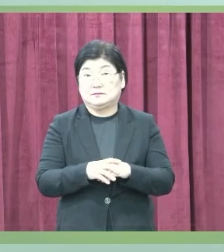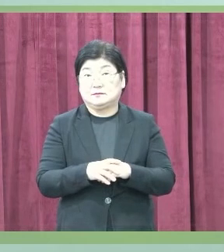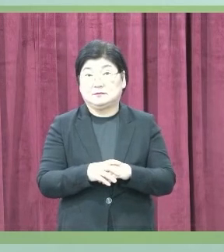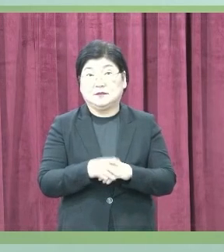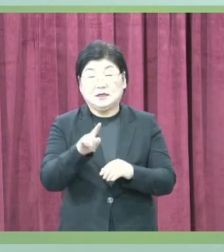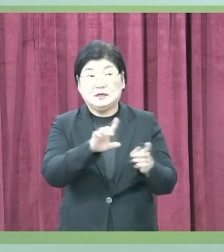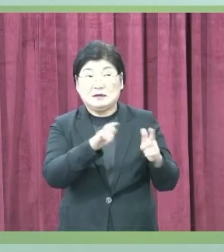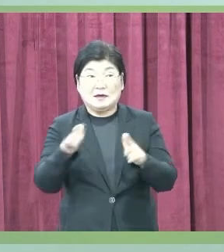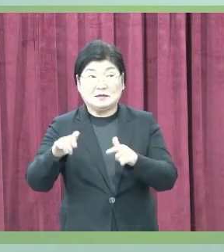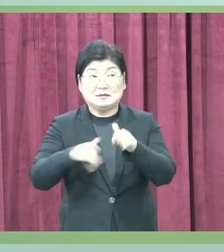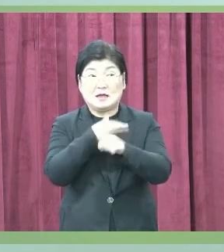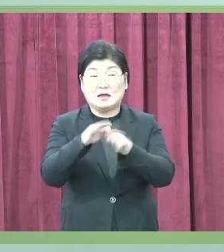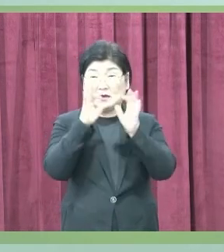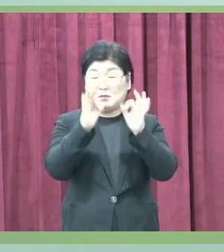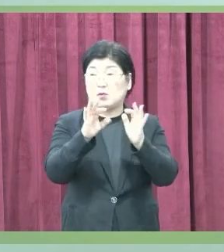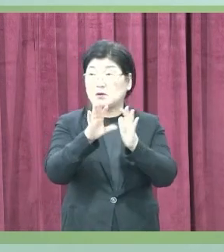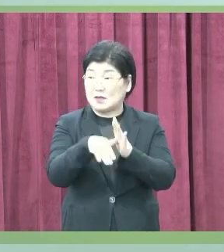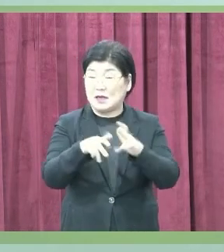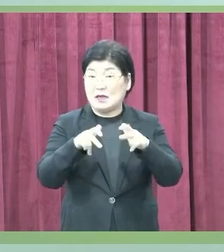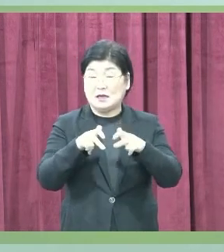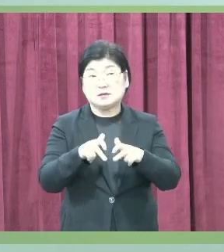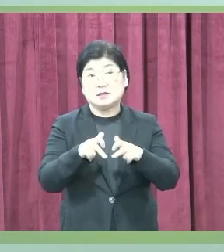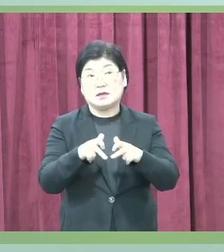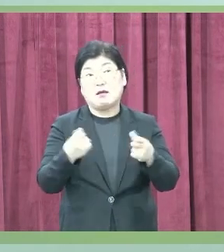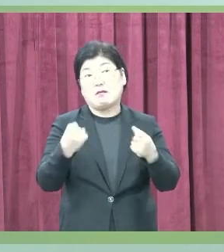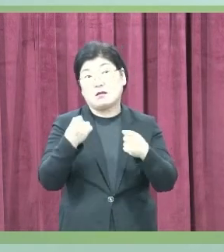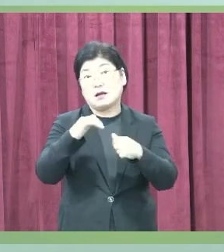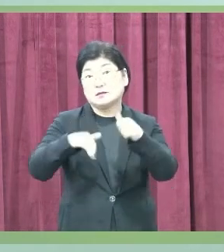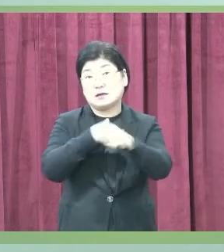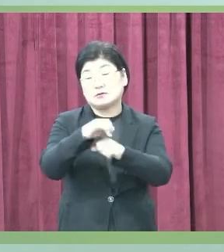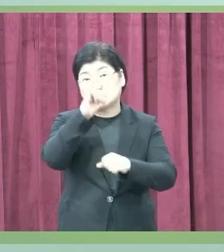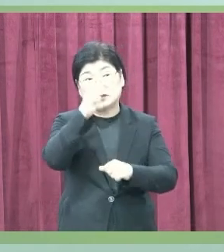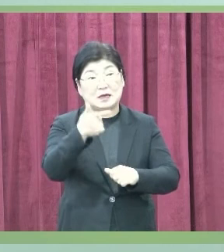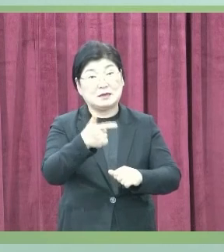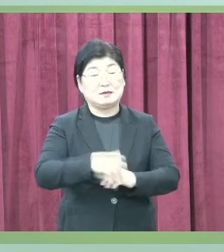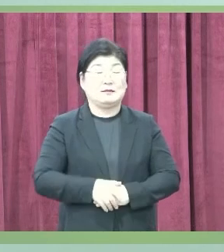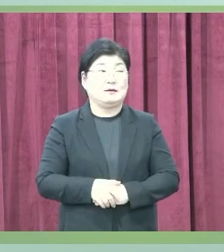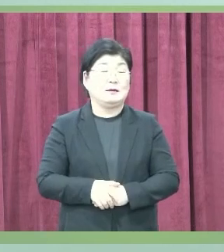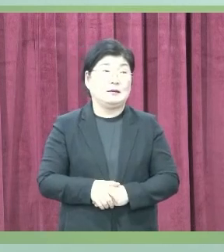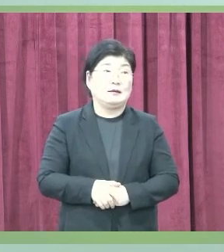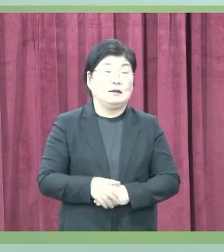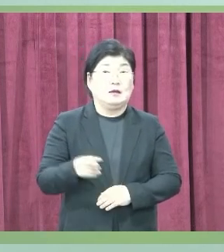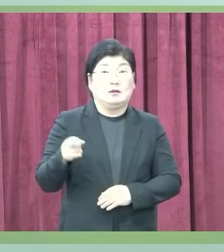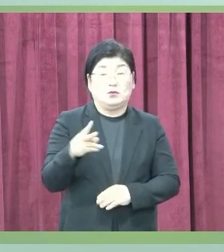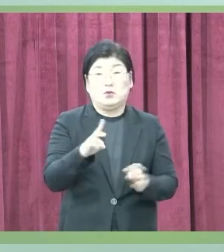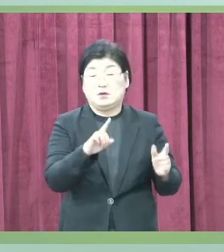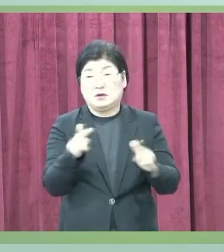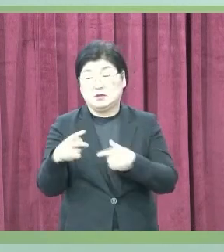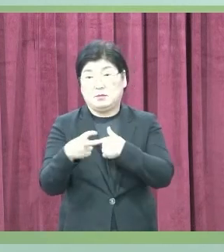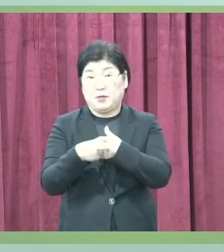이런 것들을 봤을 때 지금 장애인들이 건강 상태 안 좋고, 예, 그 다음에 여러 가지